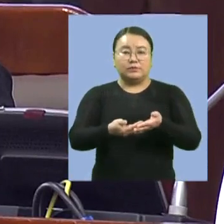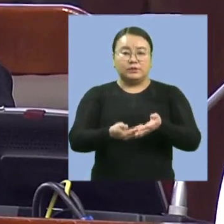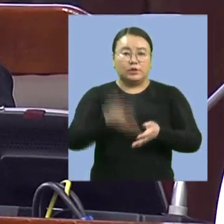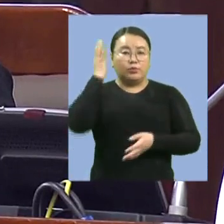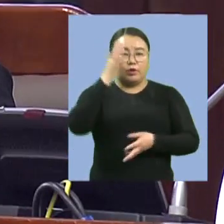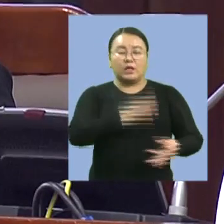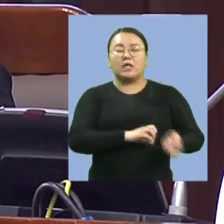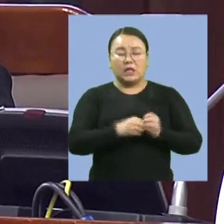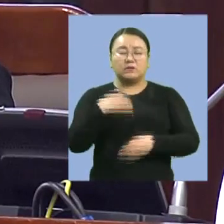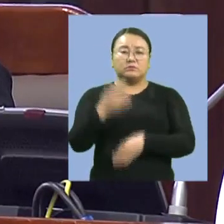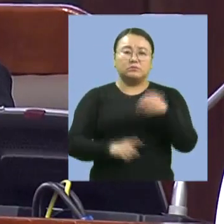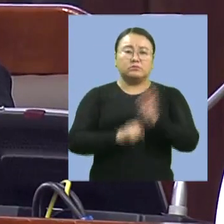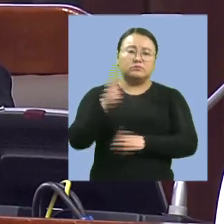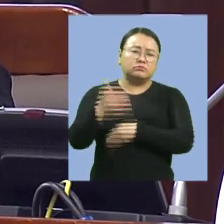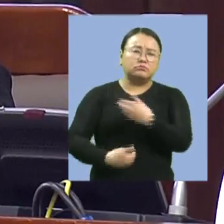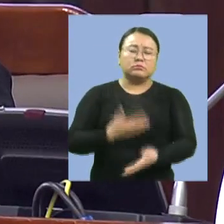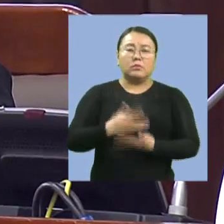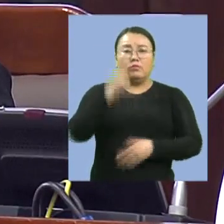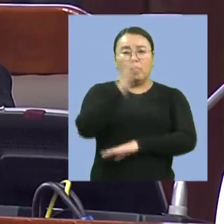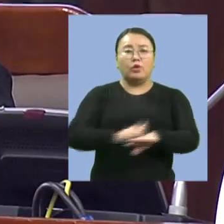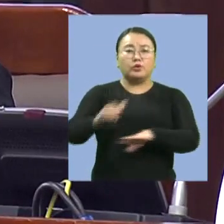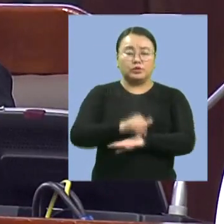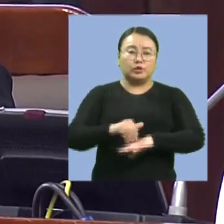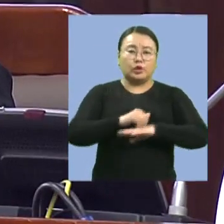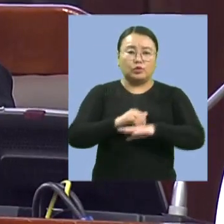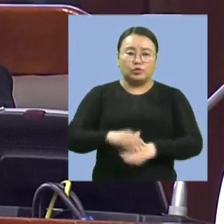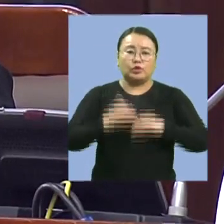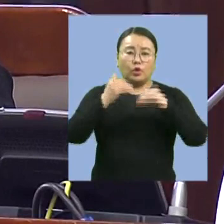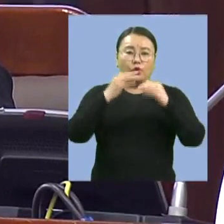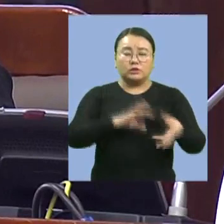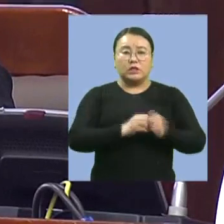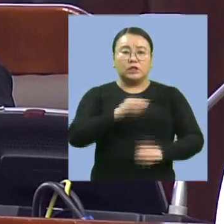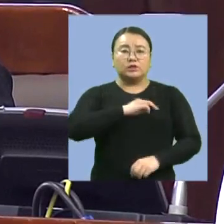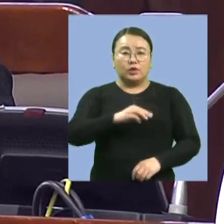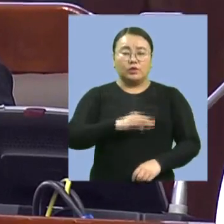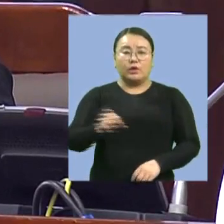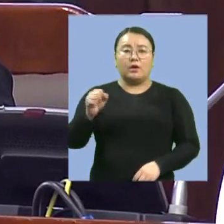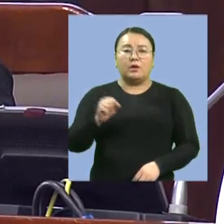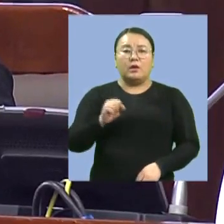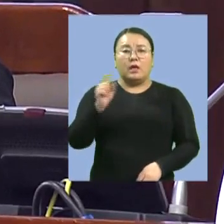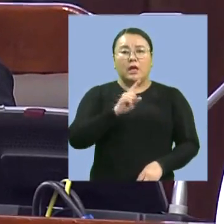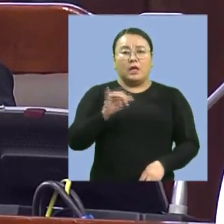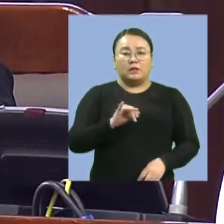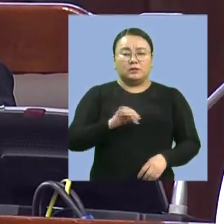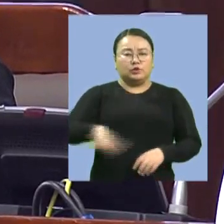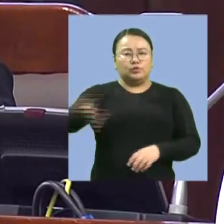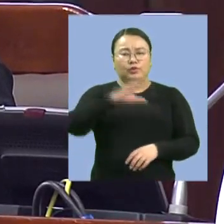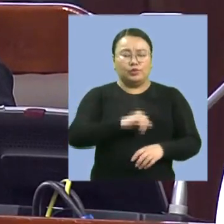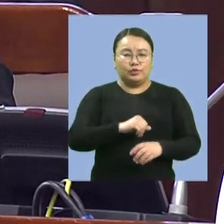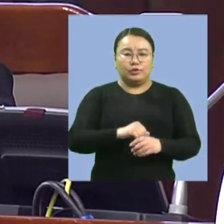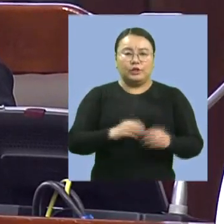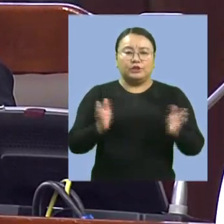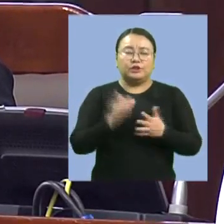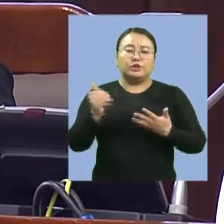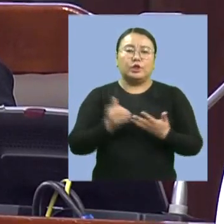дэмжих бодлогыг хэрэгжүүлж ирсэн. Монгол улсыг төгтөлтэй хөгжүүлэхийн тулд Ази үйлдвэрийг